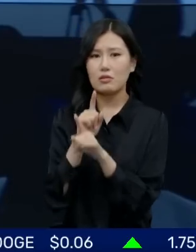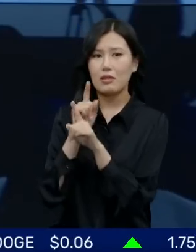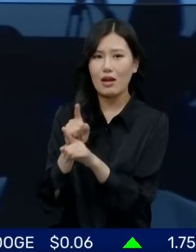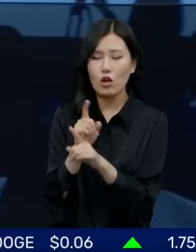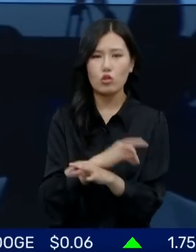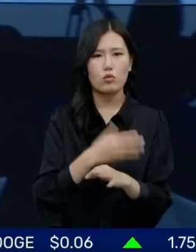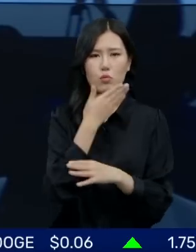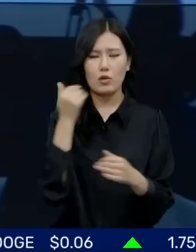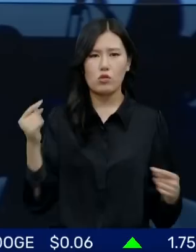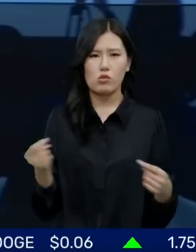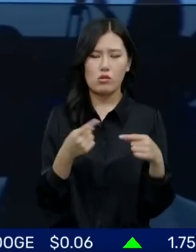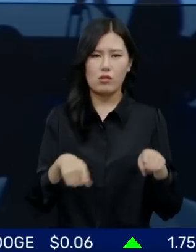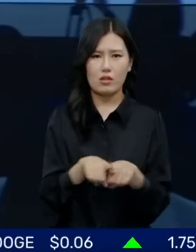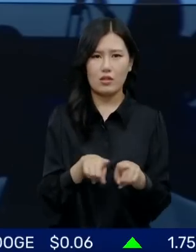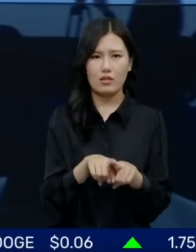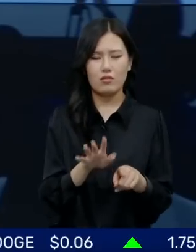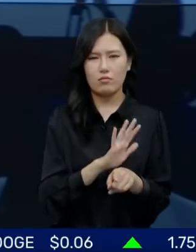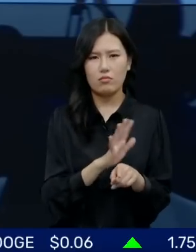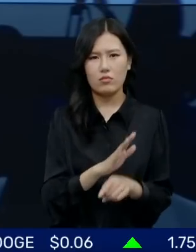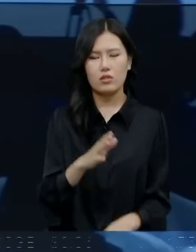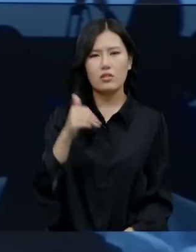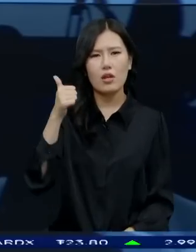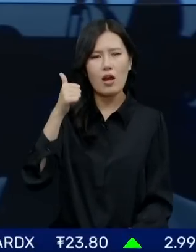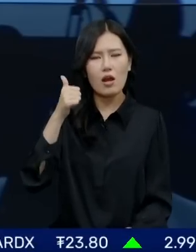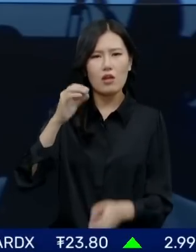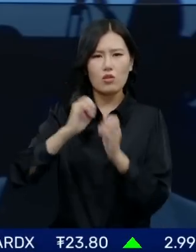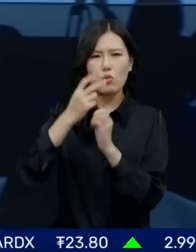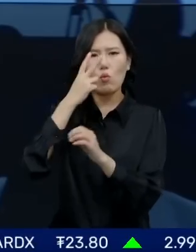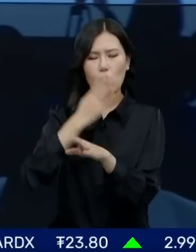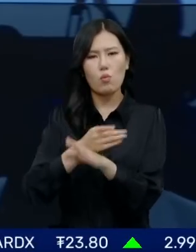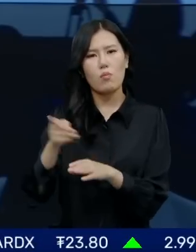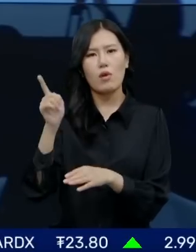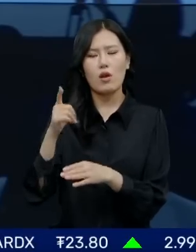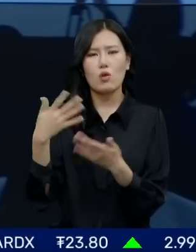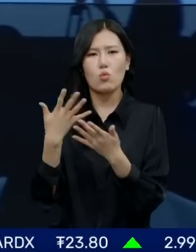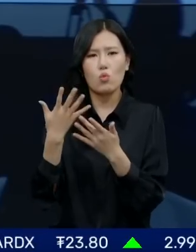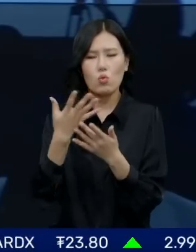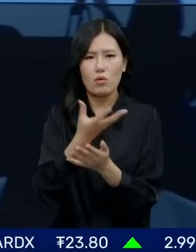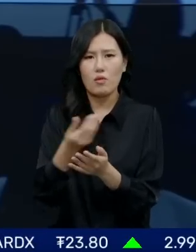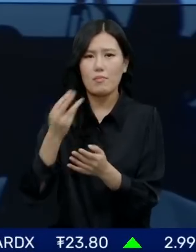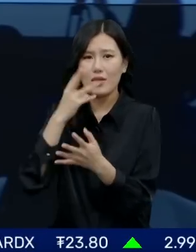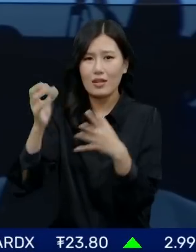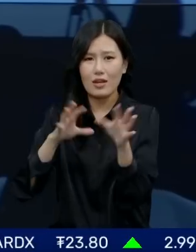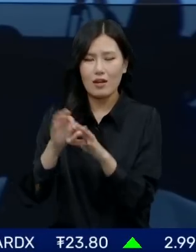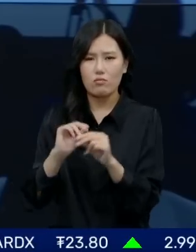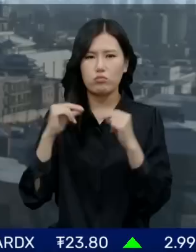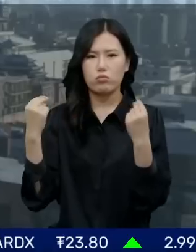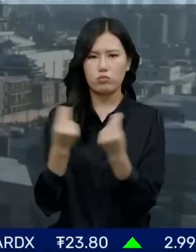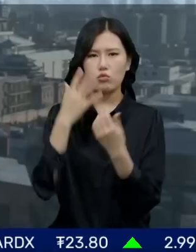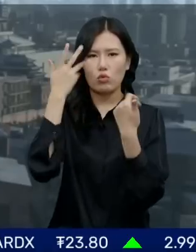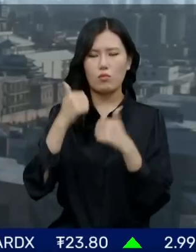хэрхэн хэрэгжүүлж байгаа сайн туршлагыг хуваалцах үүднээс үндэсний чанар чуулганыг зохион байгууллаа.